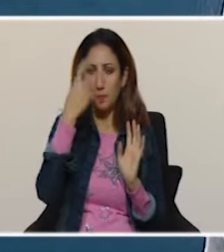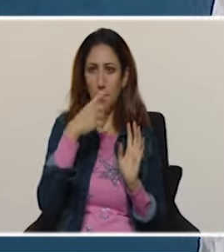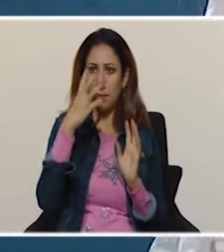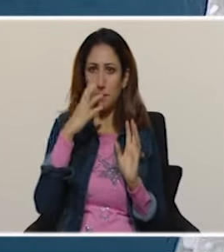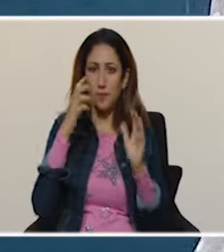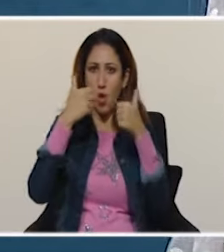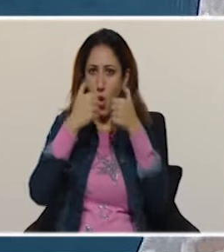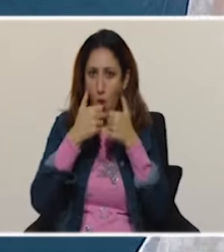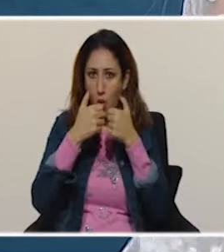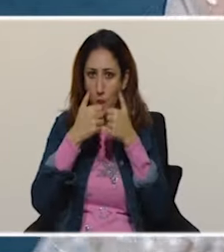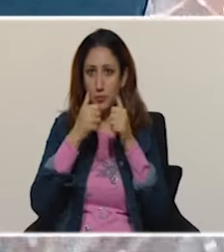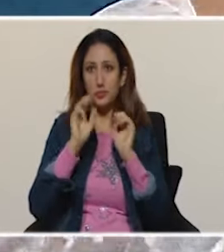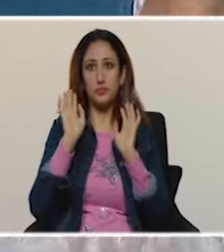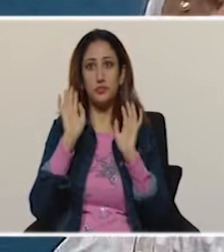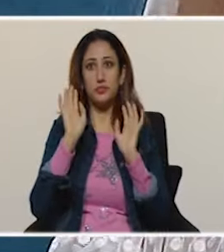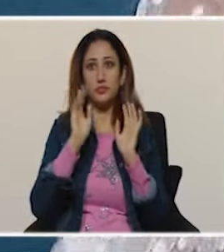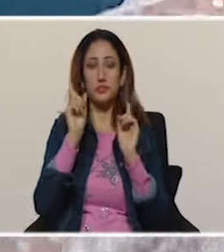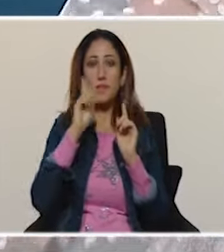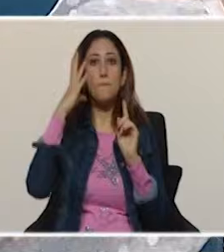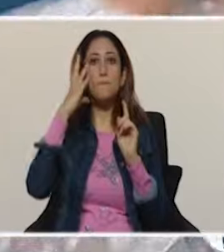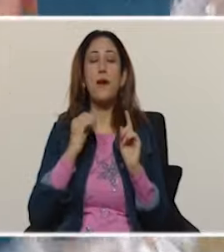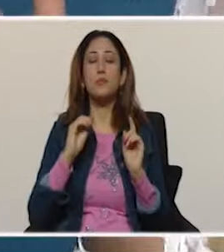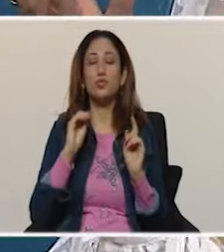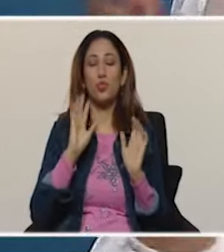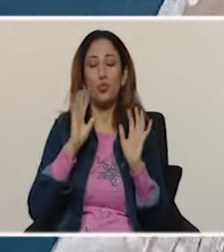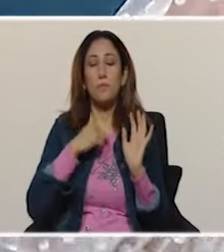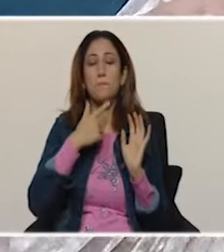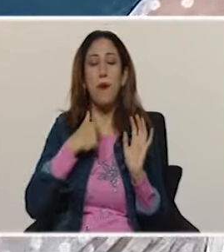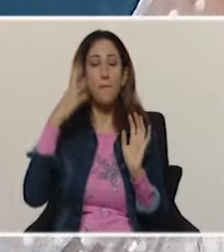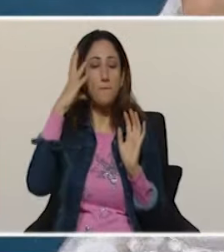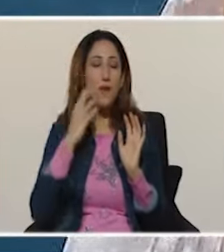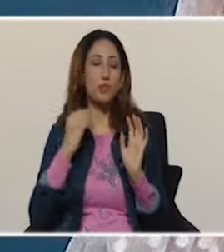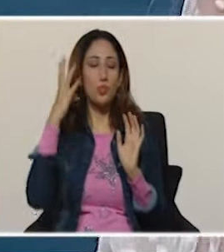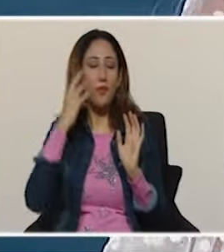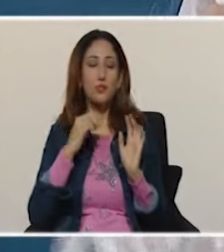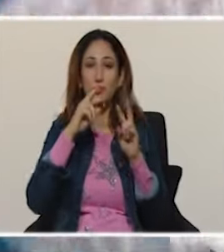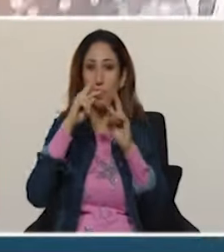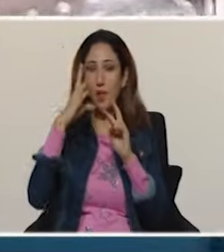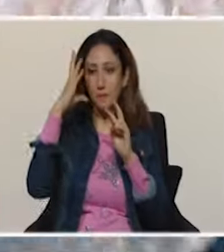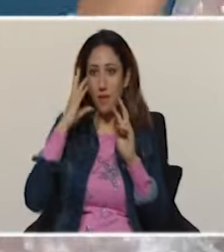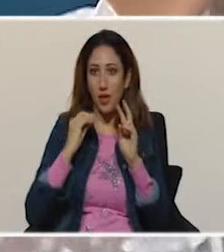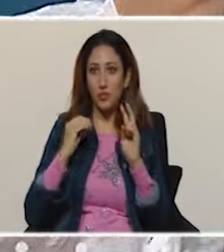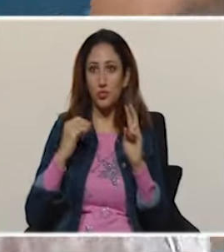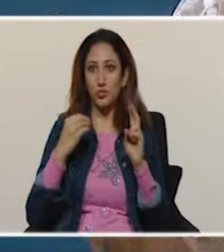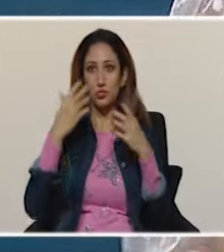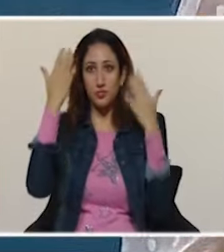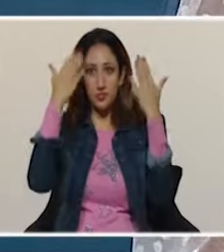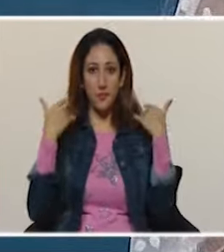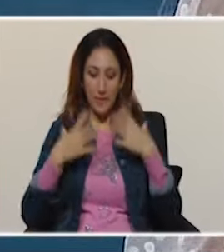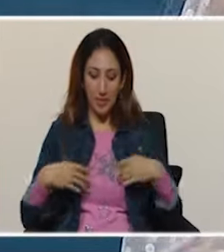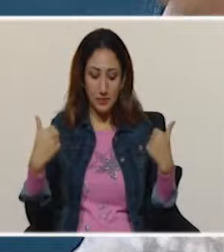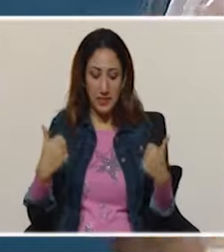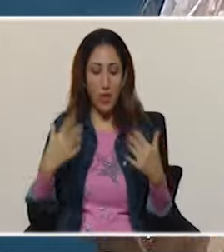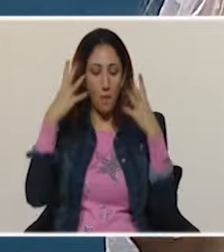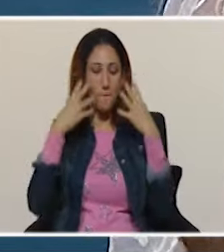بقول له انت اذا بتحب لازم تكون مبسوط، تكون احلى رجل على وجه الارض، يكون عندك طاقه تطلع على المرايه، تنشط شعراتك، تلبس حلو، انه انا